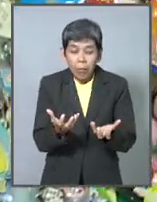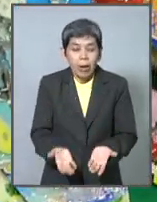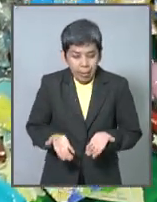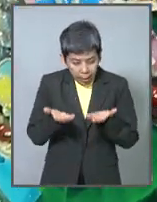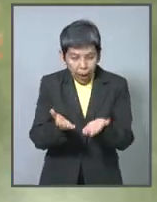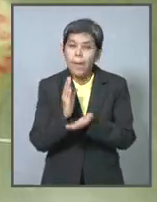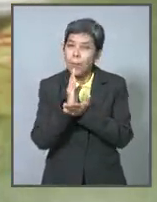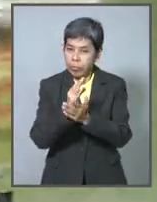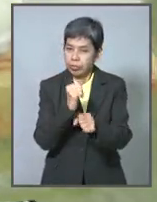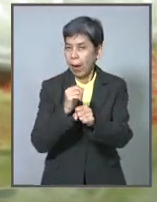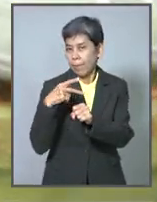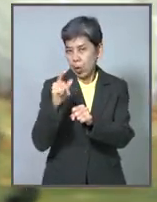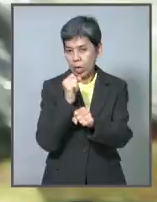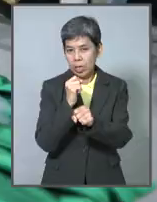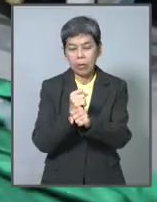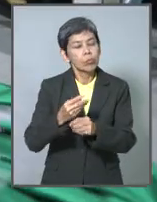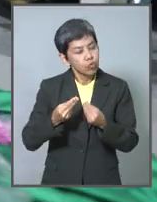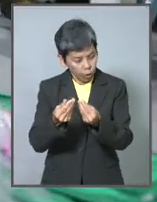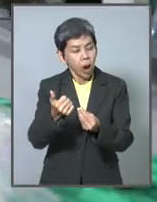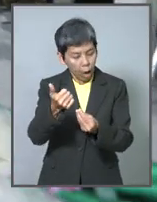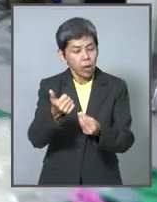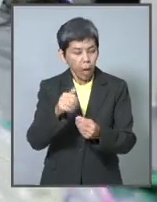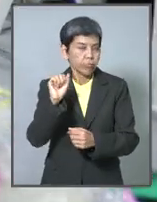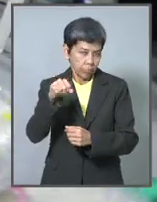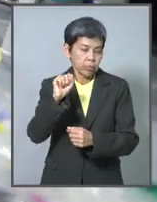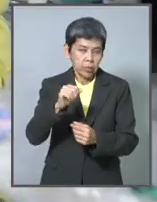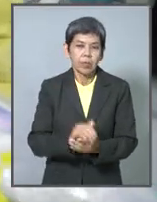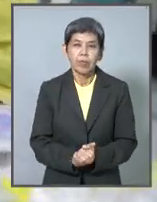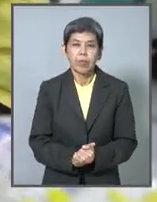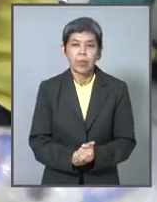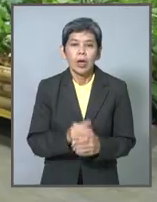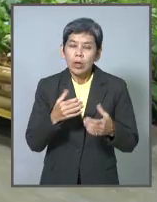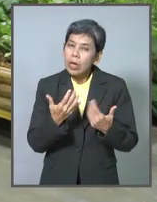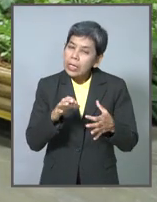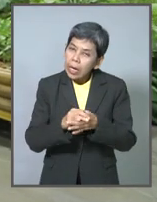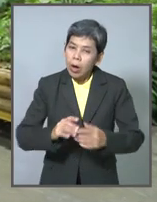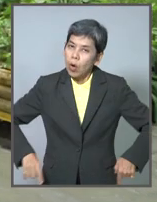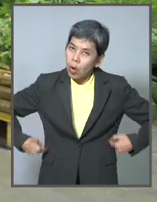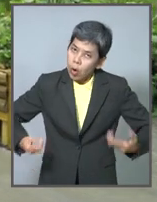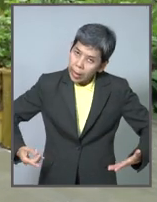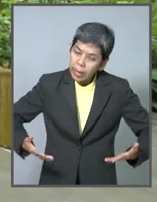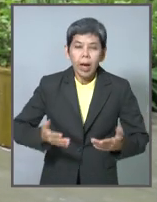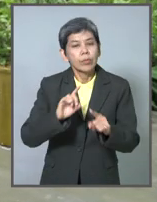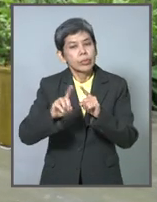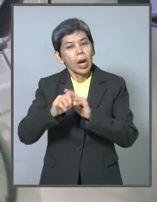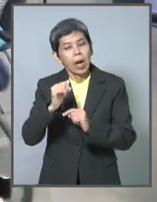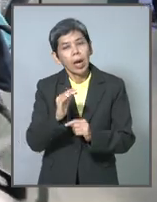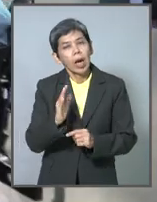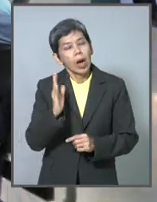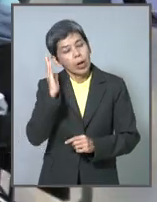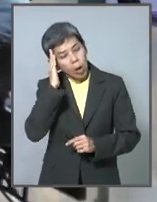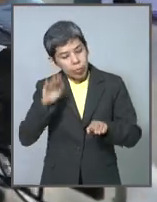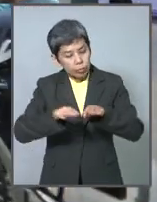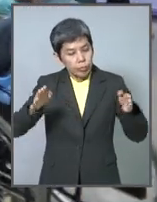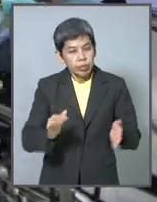ไม่ได้ใช้เนี่ยสามารถไปเป็นประโยชน์ให้กับผู้อื่นได้เยอะแยะ ใช่ใช่ค่ะ อุปกรณ์การแพทย์ไม่ว่าจะเป็นรถเข็นเตียงน้ำเตียง